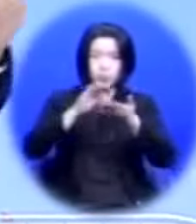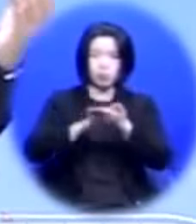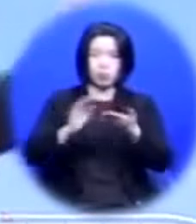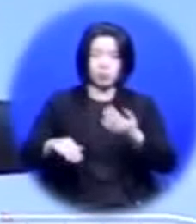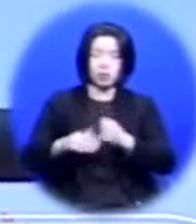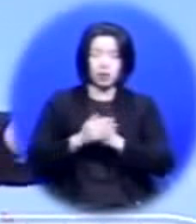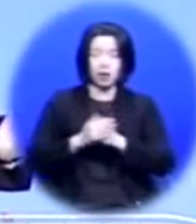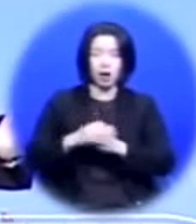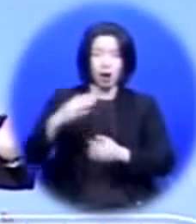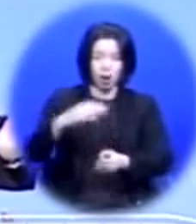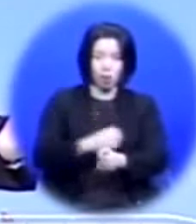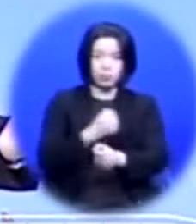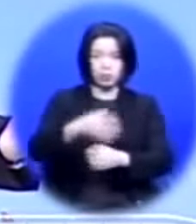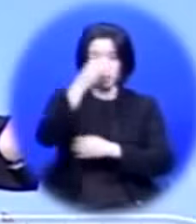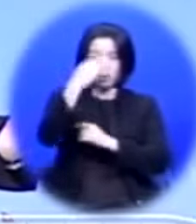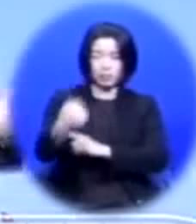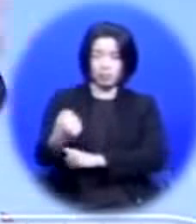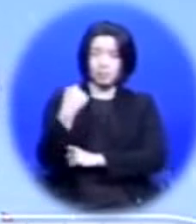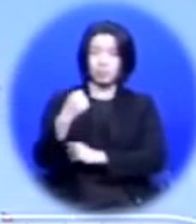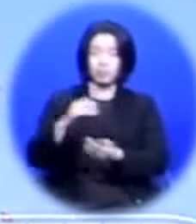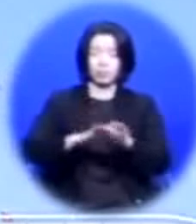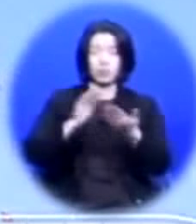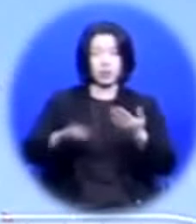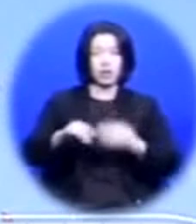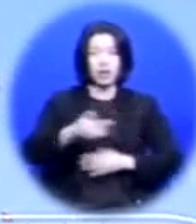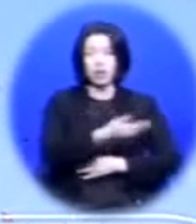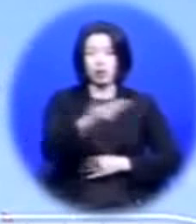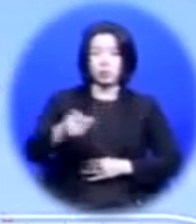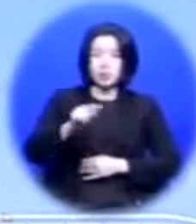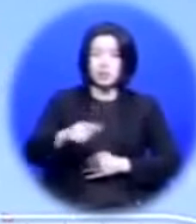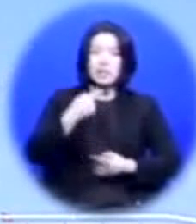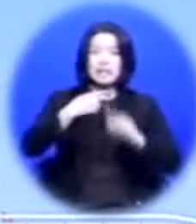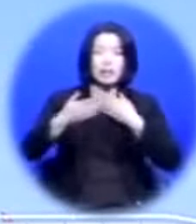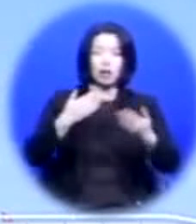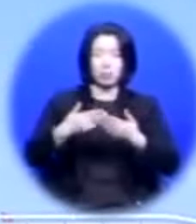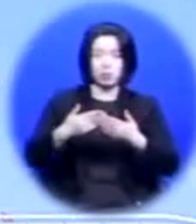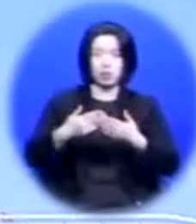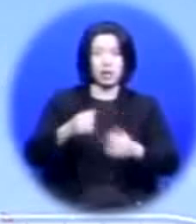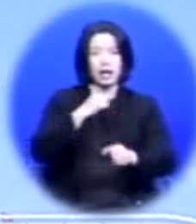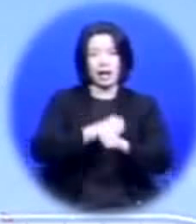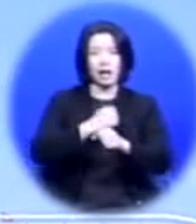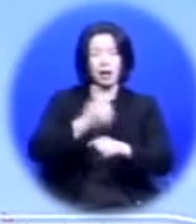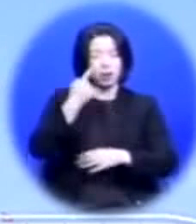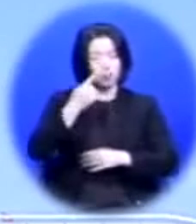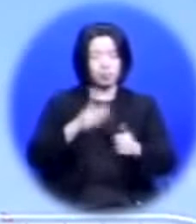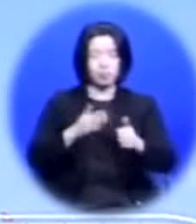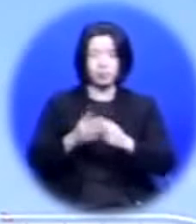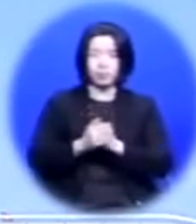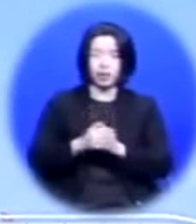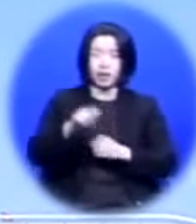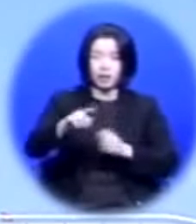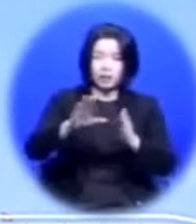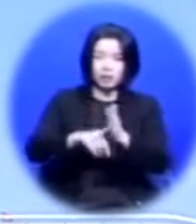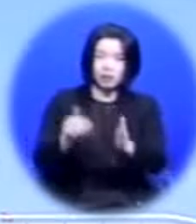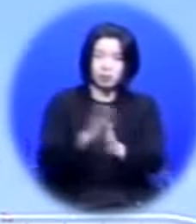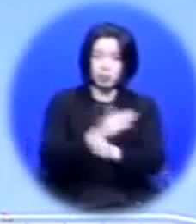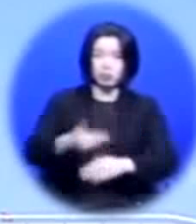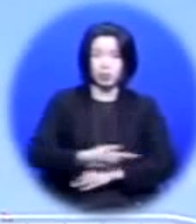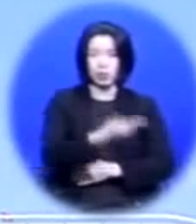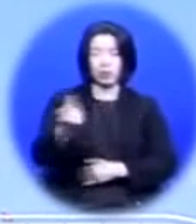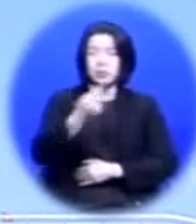엄청난 능력이지요 여러분이 그 경험을 정말 하셔야 하는 것입니다 그때부터 여러분은